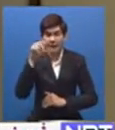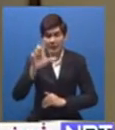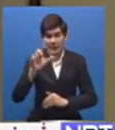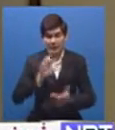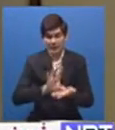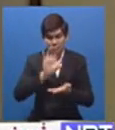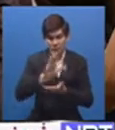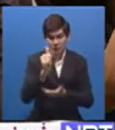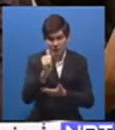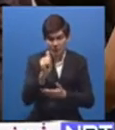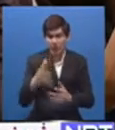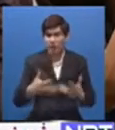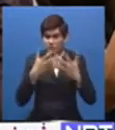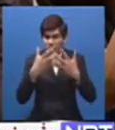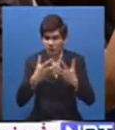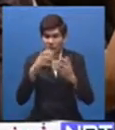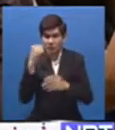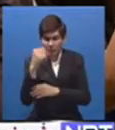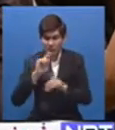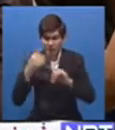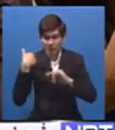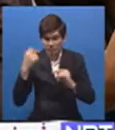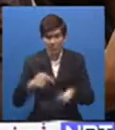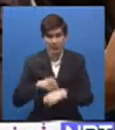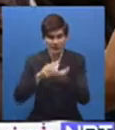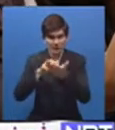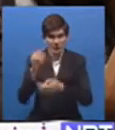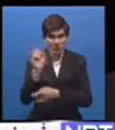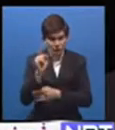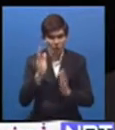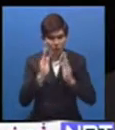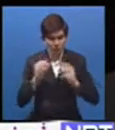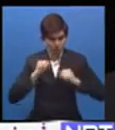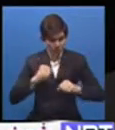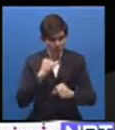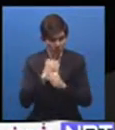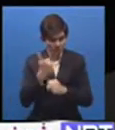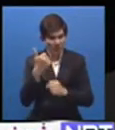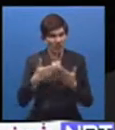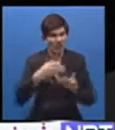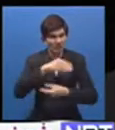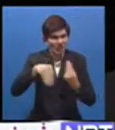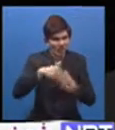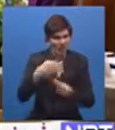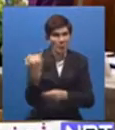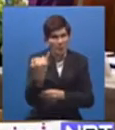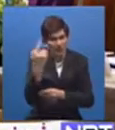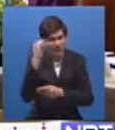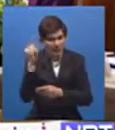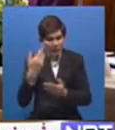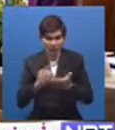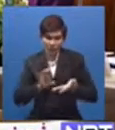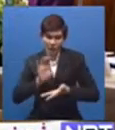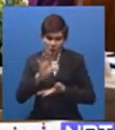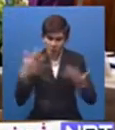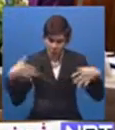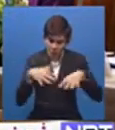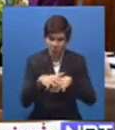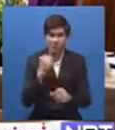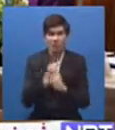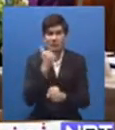สภาอุตสาหกรรมสามารถนำเสนอ smesที่มีศักยภาพแต่ขาดเงินทุนหมุนเวียนเข้าร่วมโครงการร่วมลงทุนของธนาคารได้